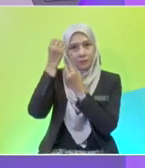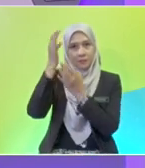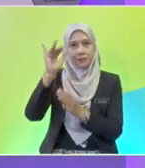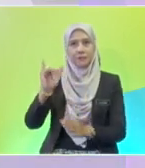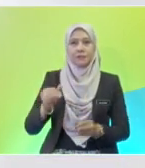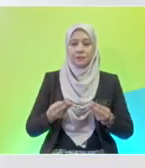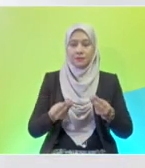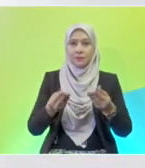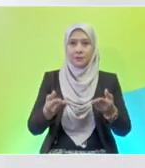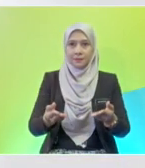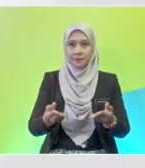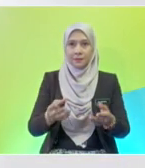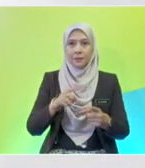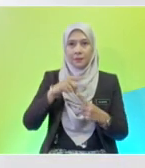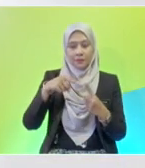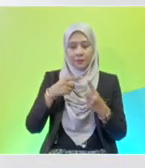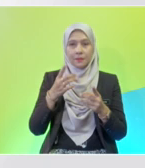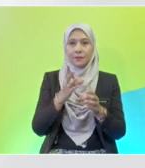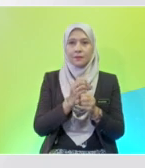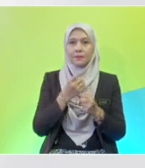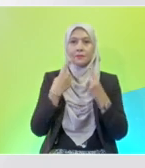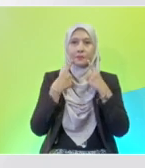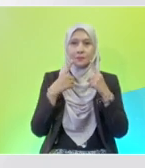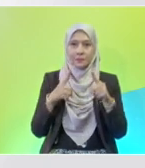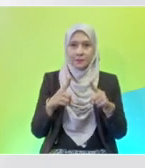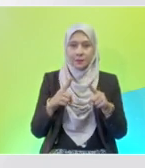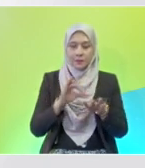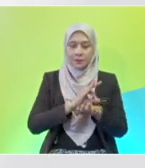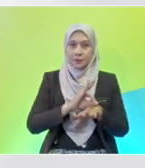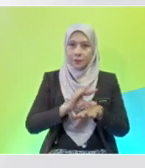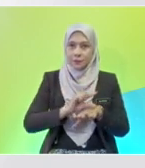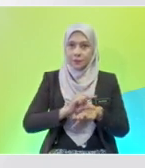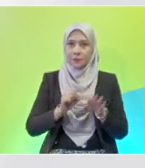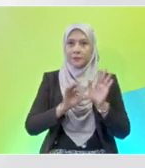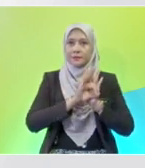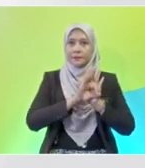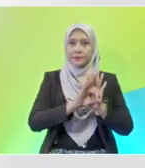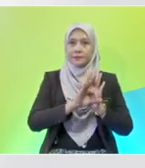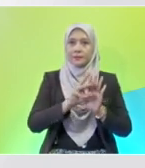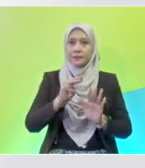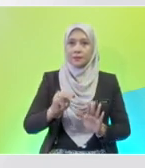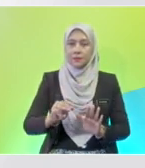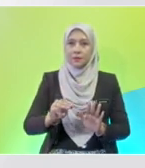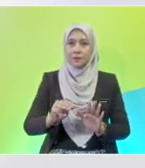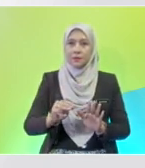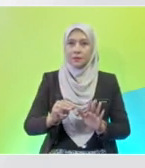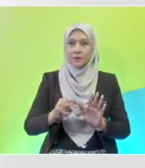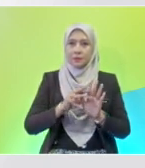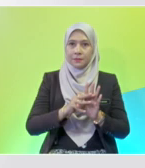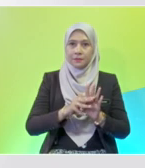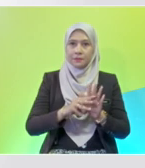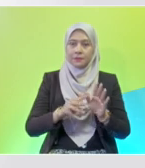jadi murid-murid dapat jawabannya oke di sini murid-murid menggunakan formula m darat we bahagi